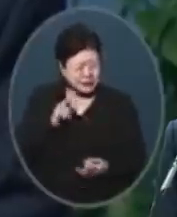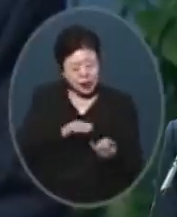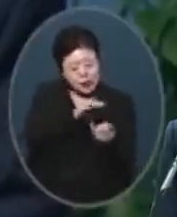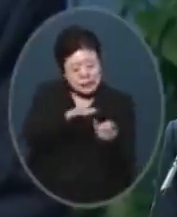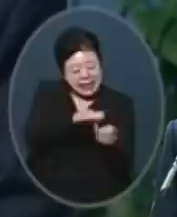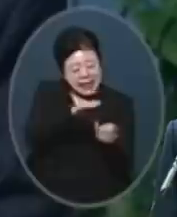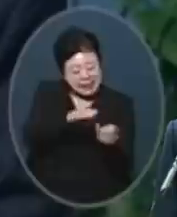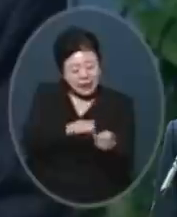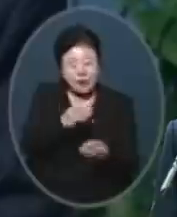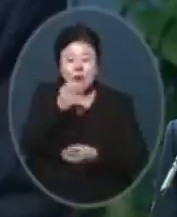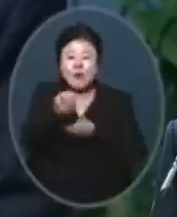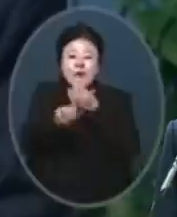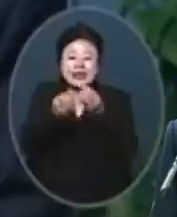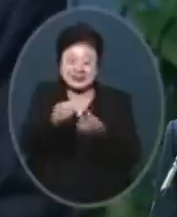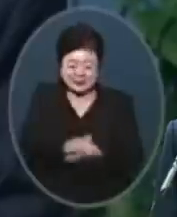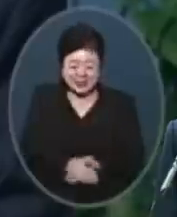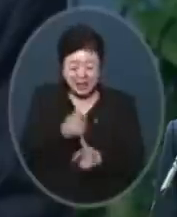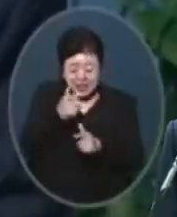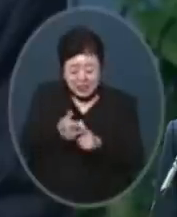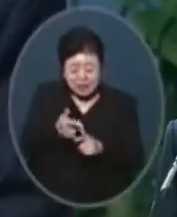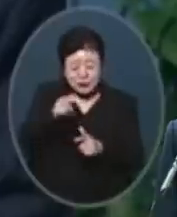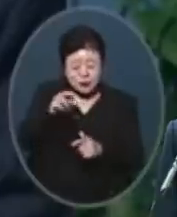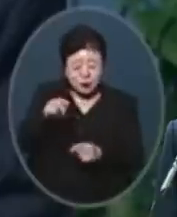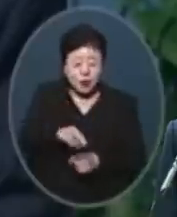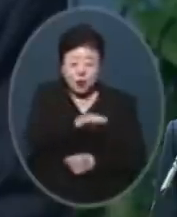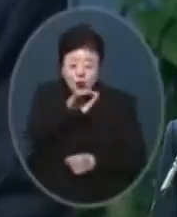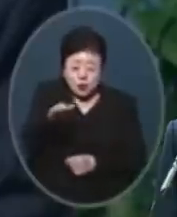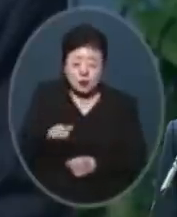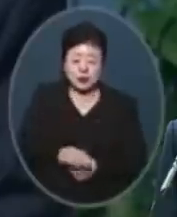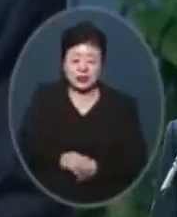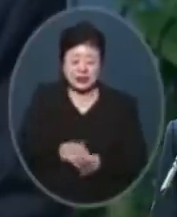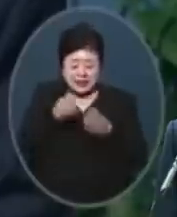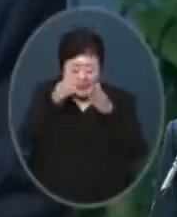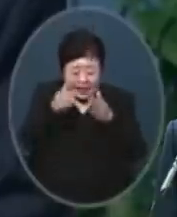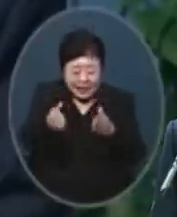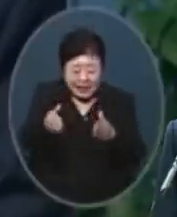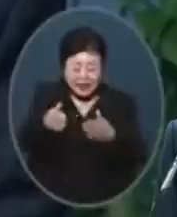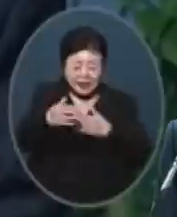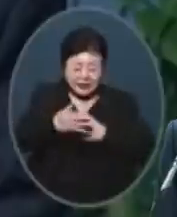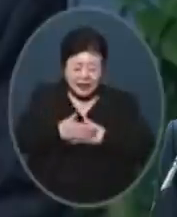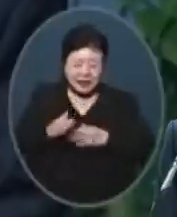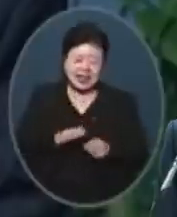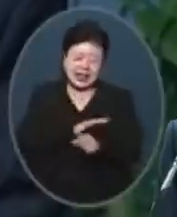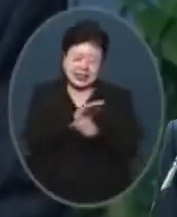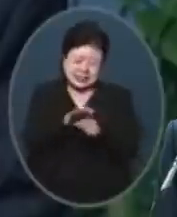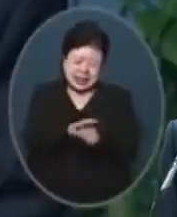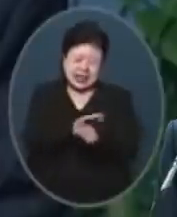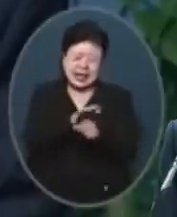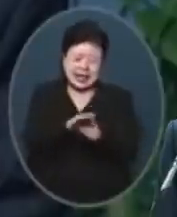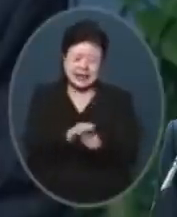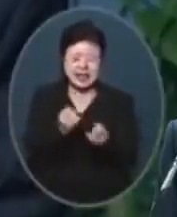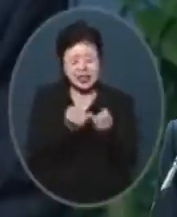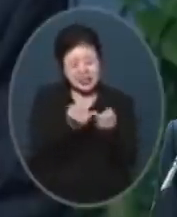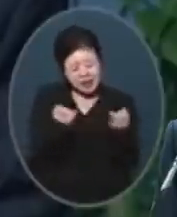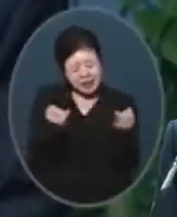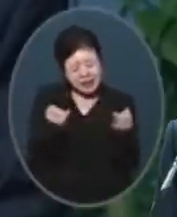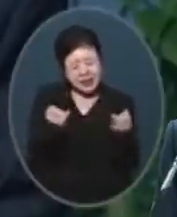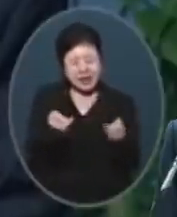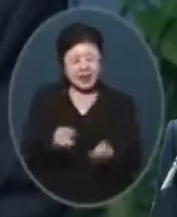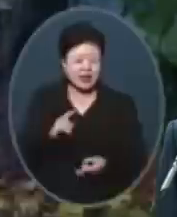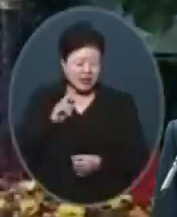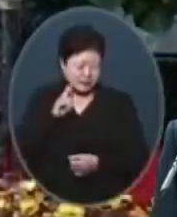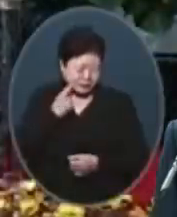사랑한다고 고백했습니다. 예수님도 우리를 향해 나의 사랑아야 나의